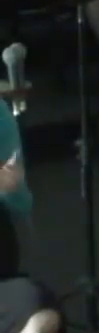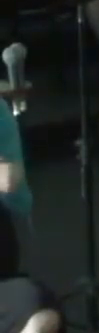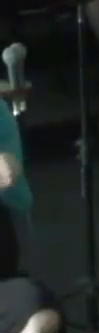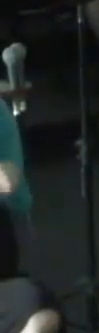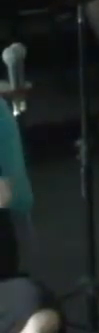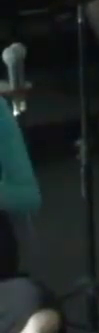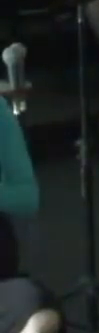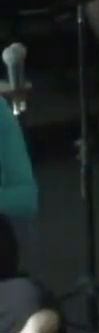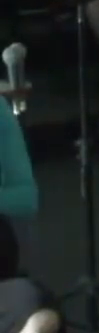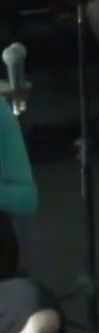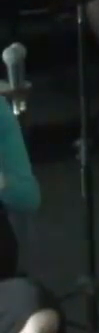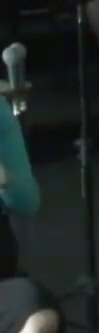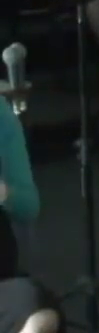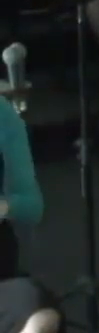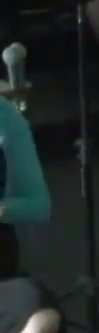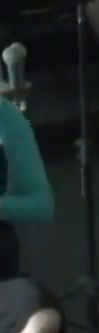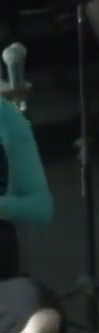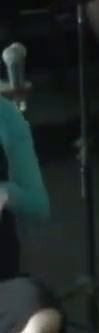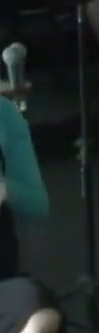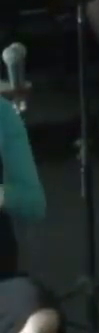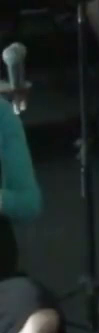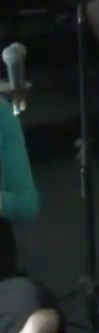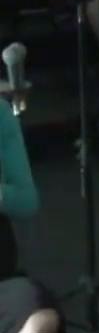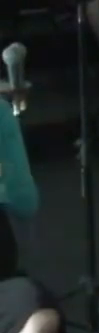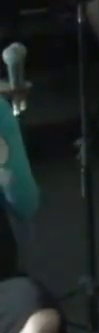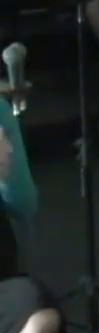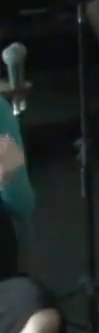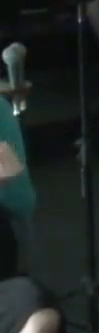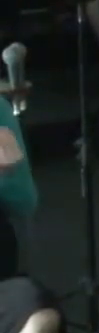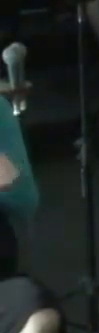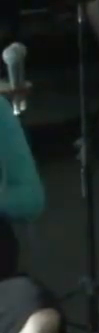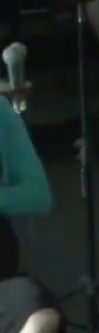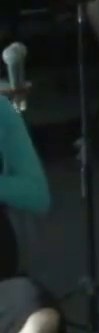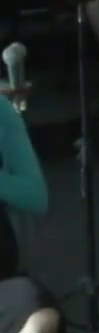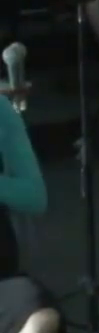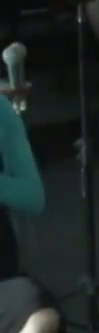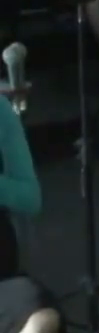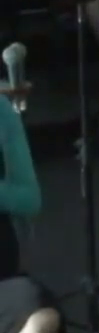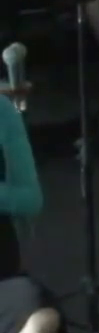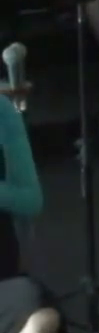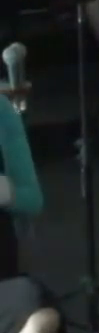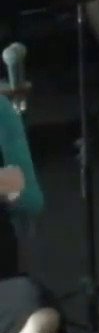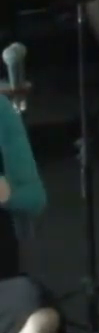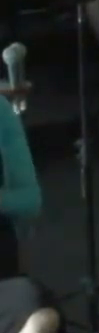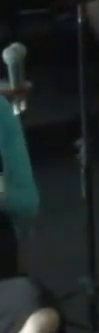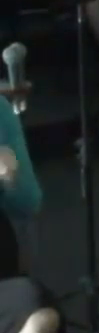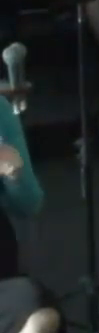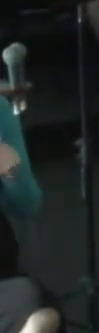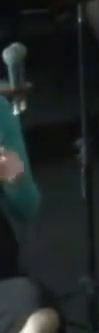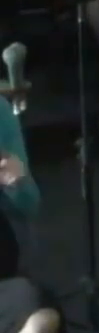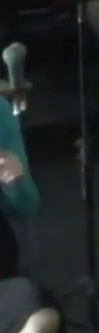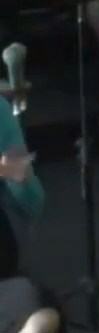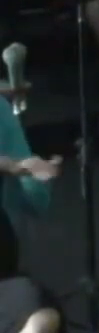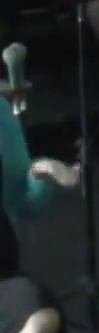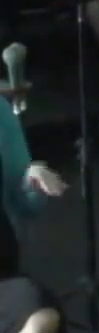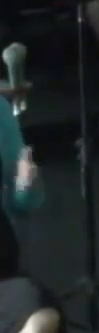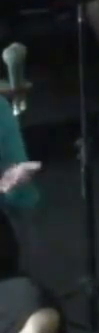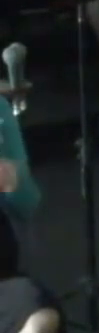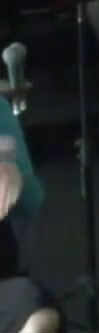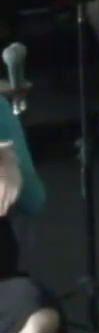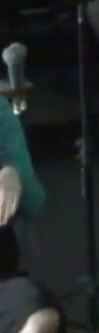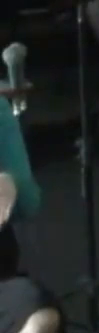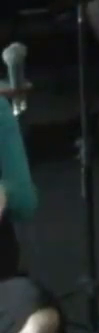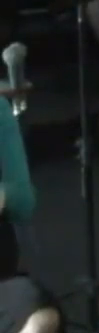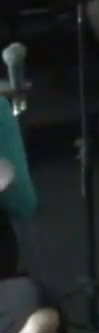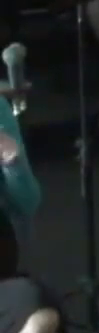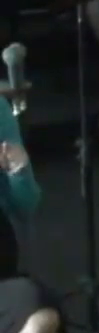дать веру, уверенность в завтрашнем дне. Ми можемо допомогти цим дітям. Велике благословення для кожного із нас